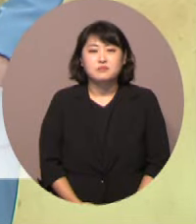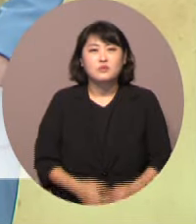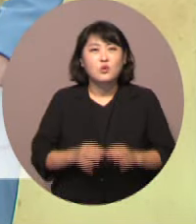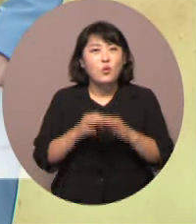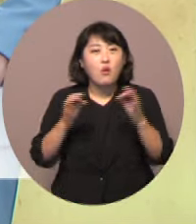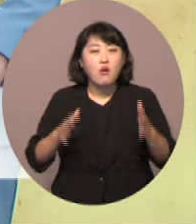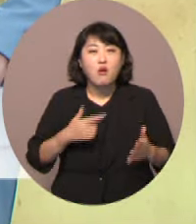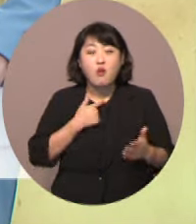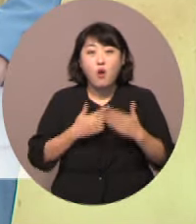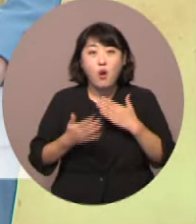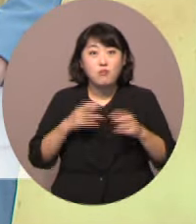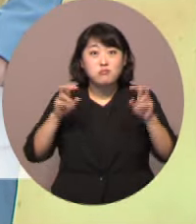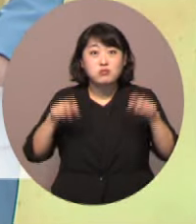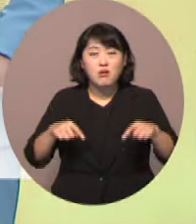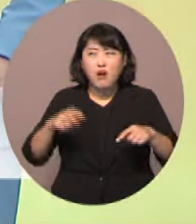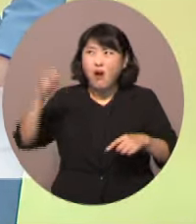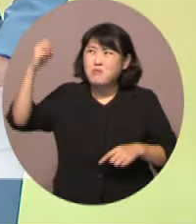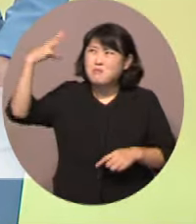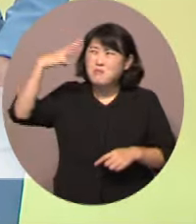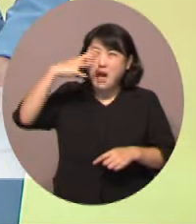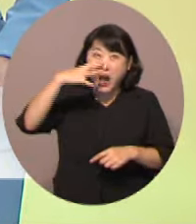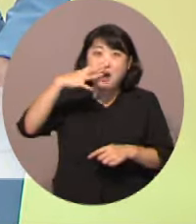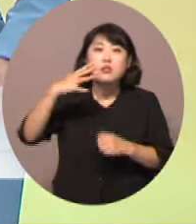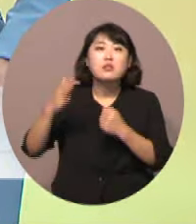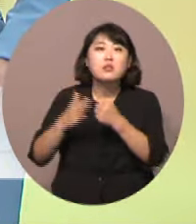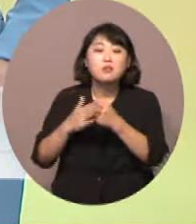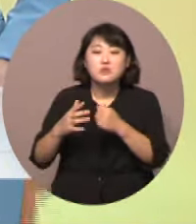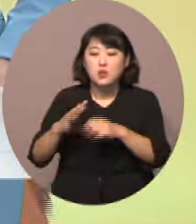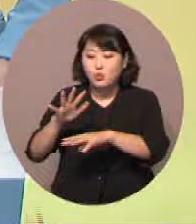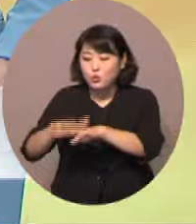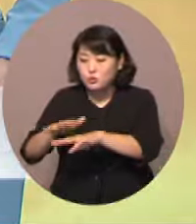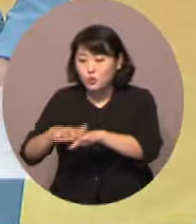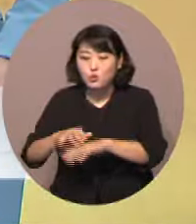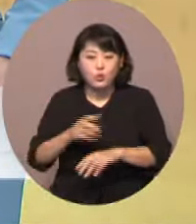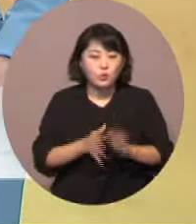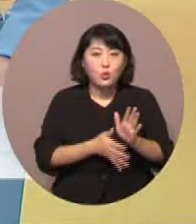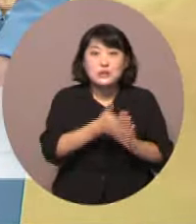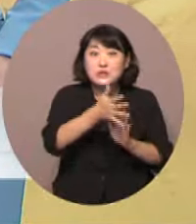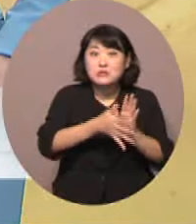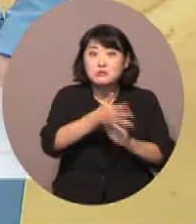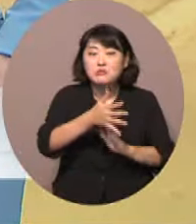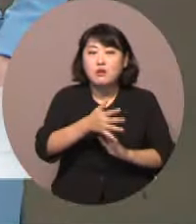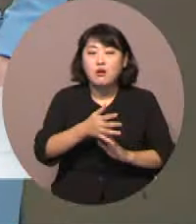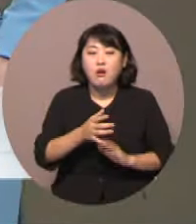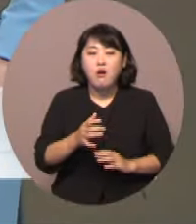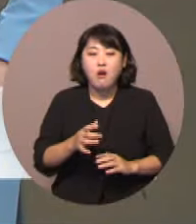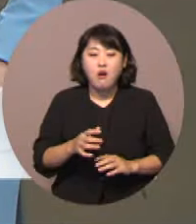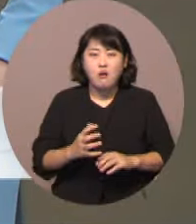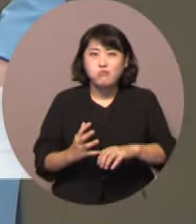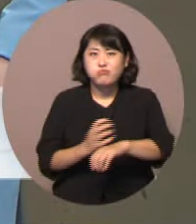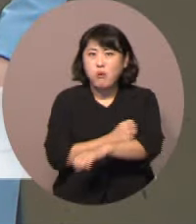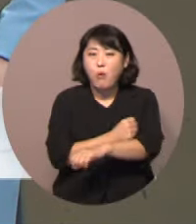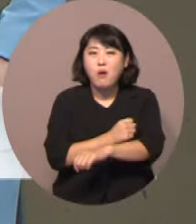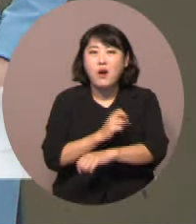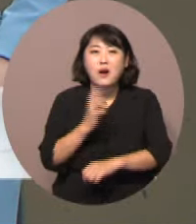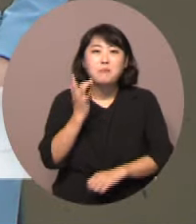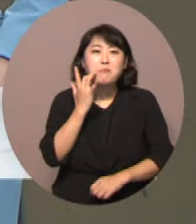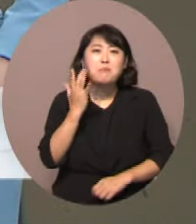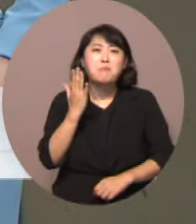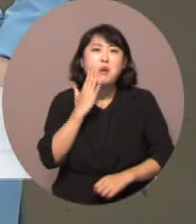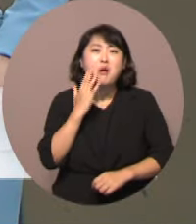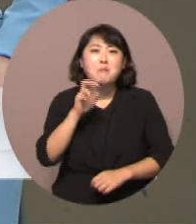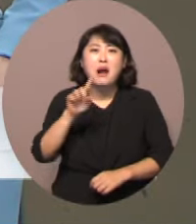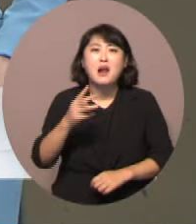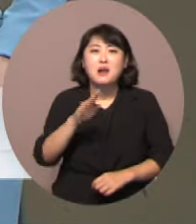그동안 경험하지 못했던 폭염의 농촌은 물론 도심에 아지 역대급 말벌 때가 기승입니다 특히